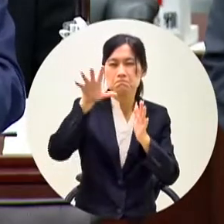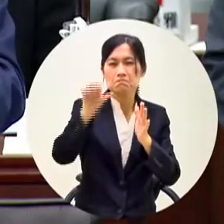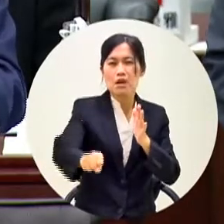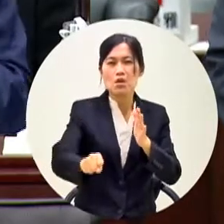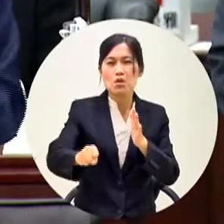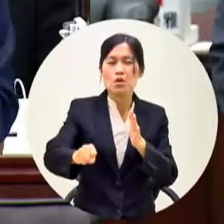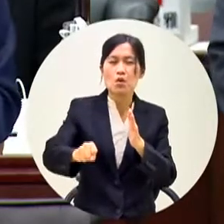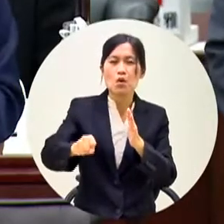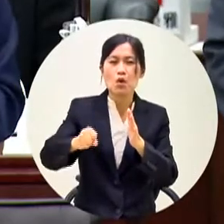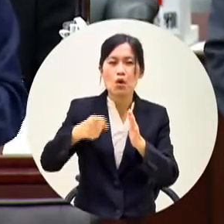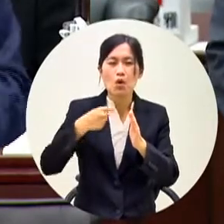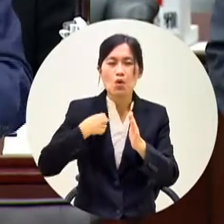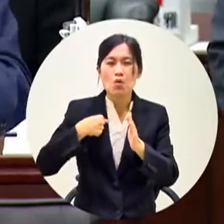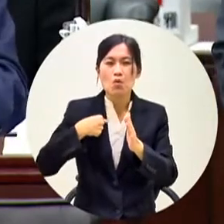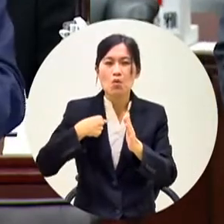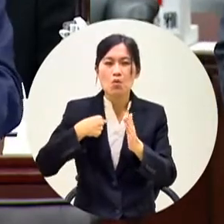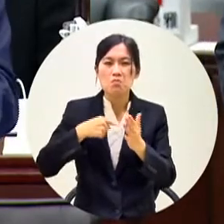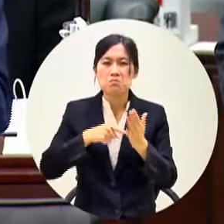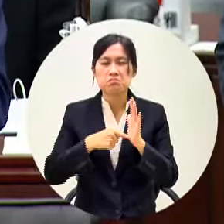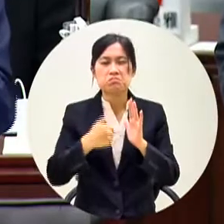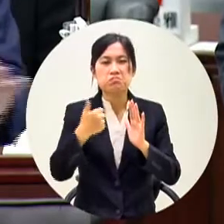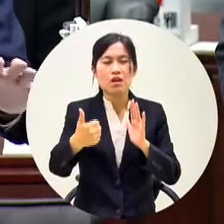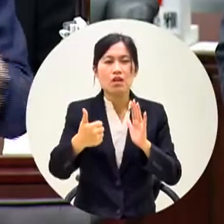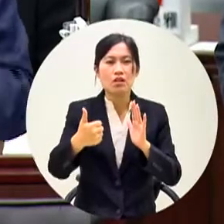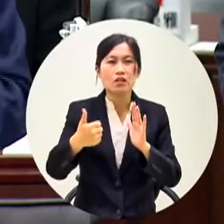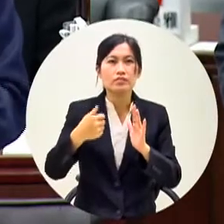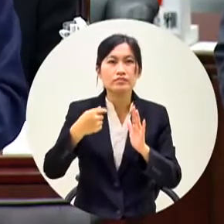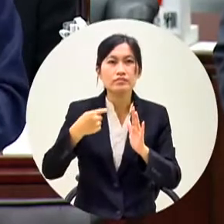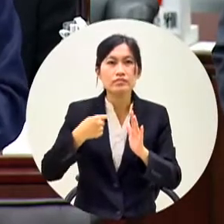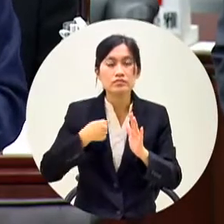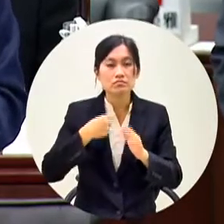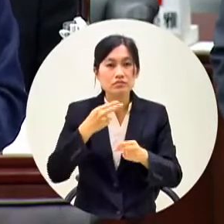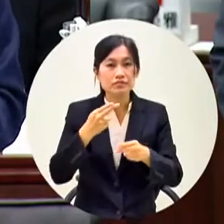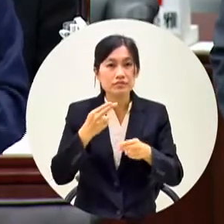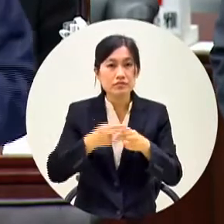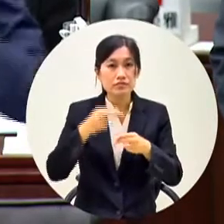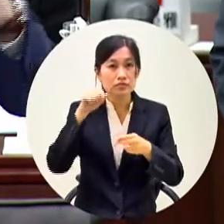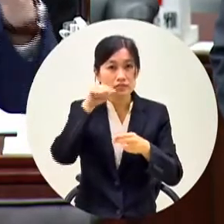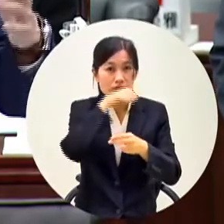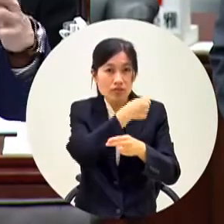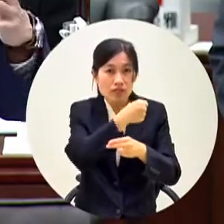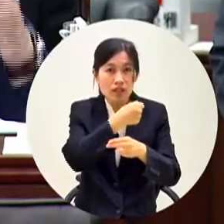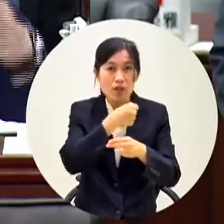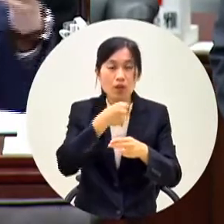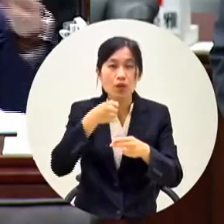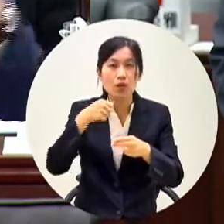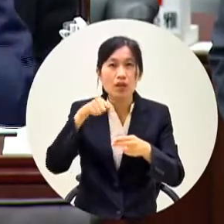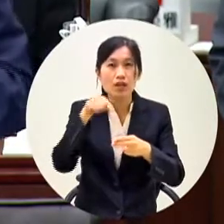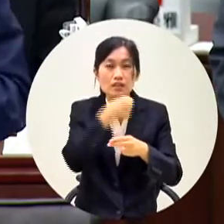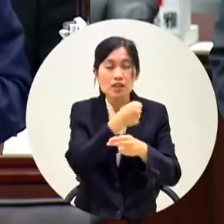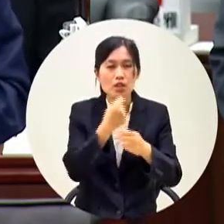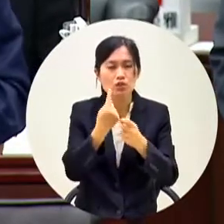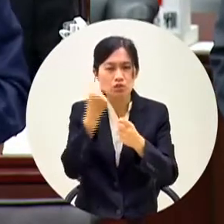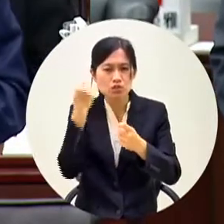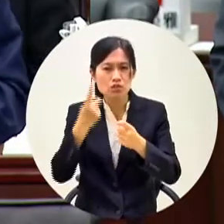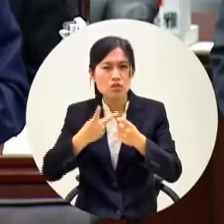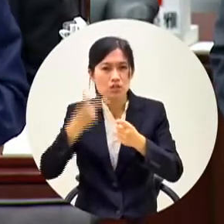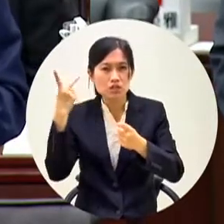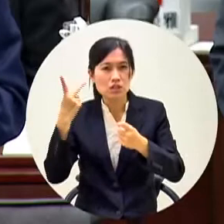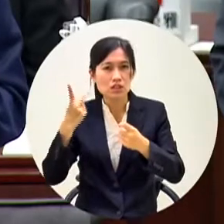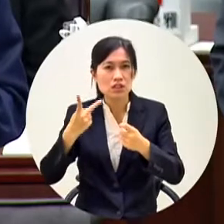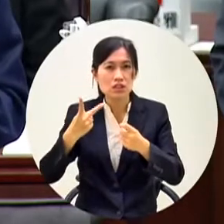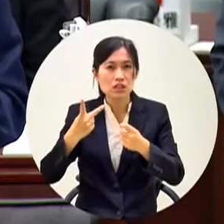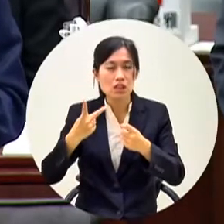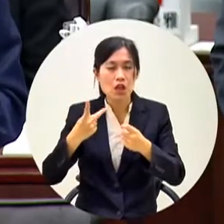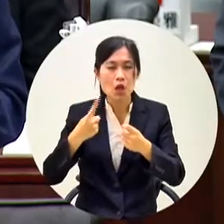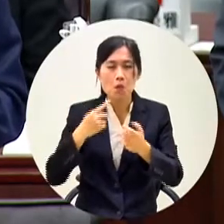的一个脚步。所以我也相信我们台湾不仅是在去年还是前年被评